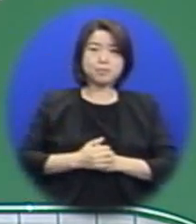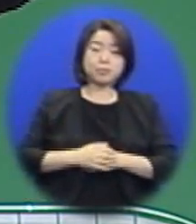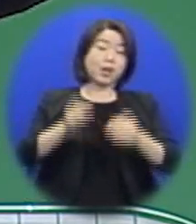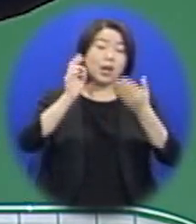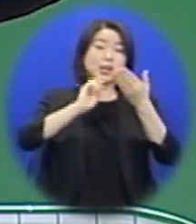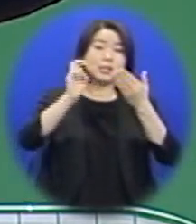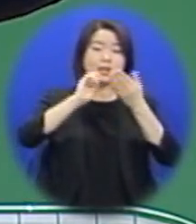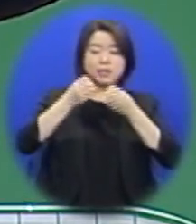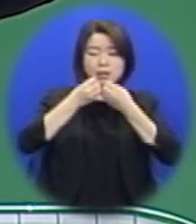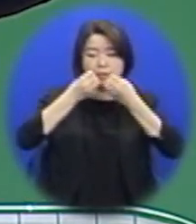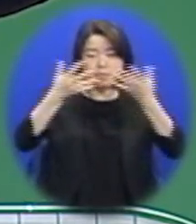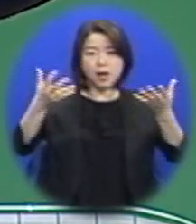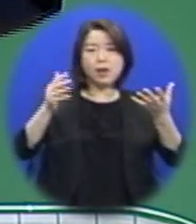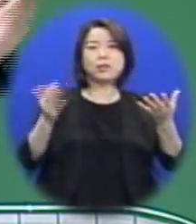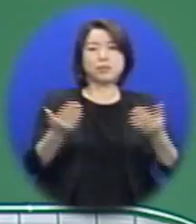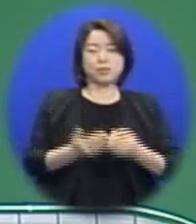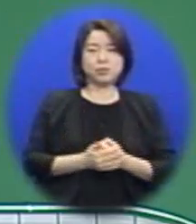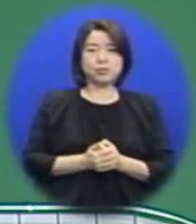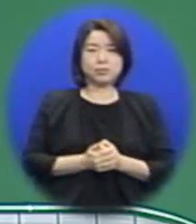찬양이 터졌습니다.